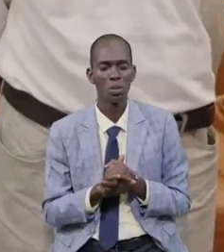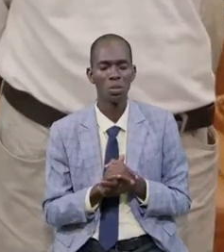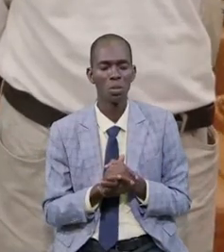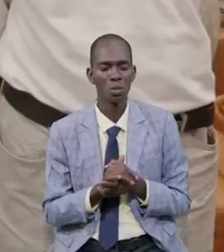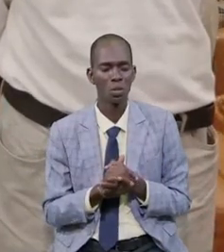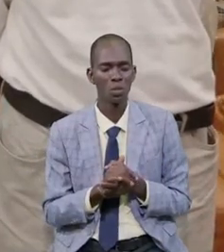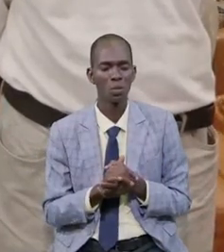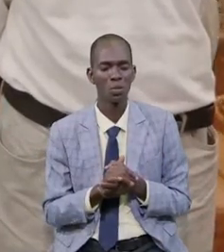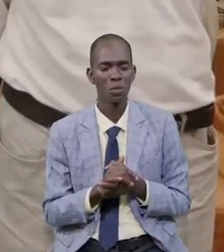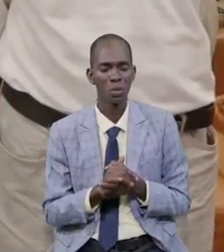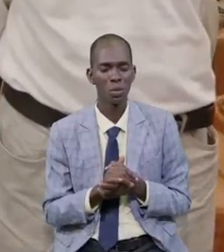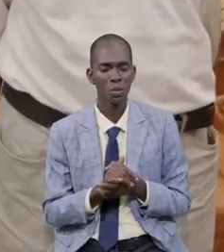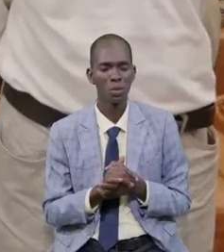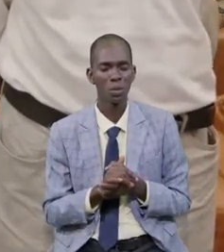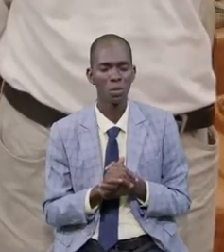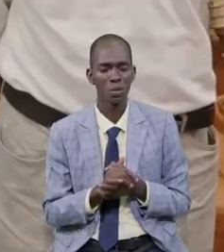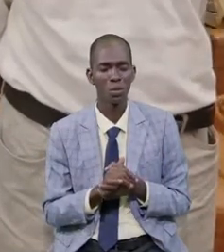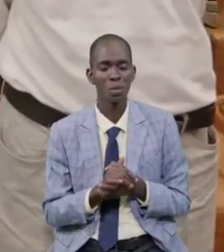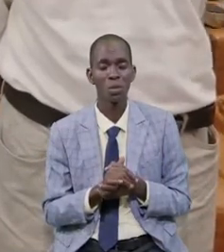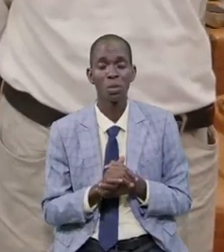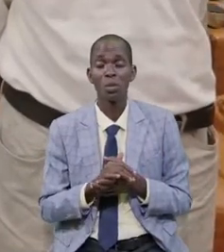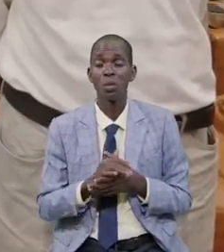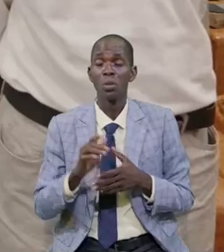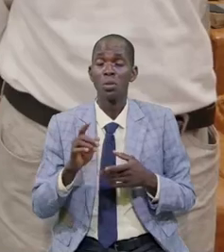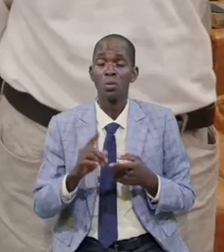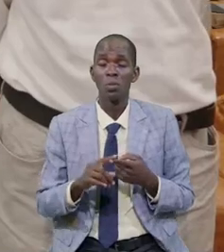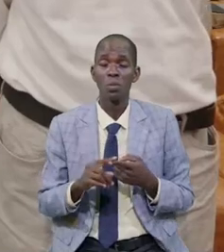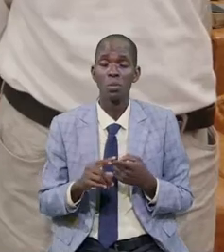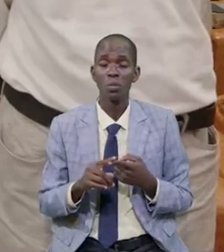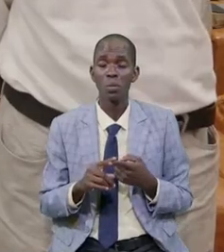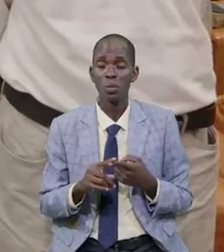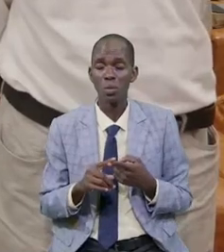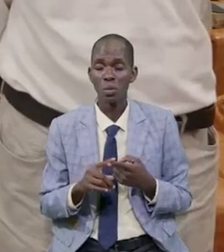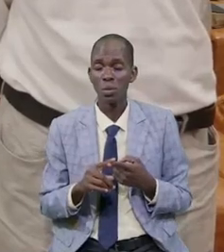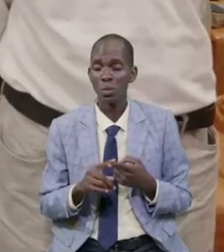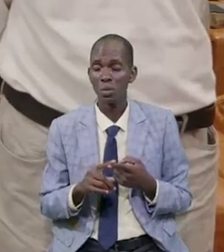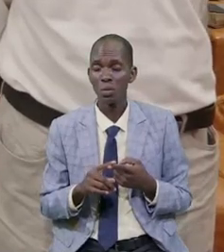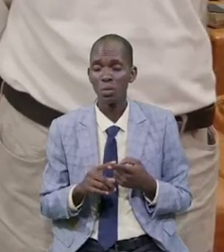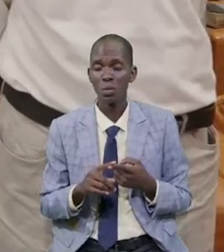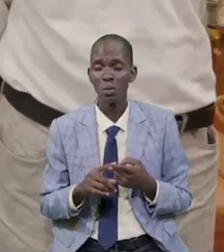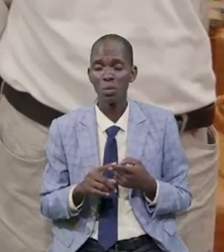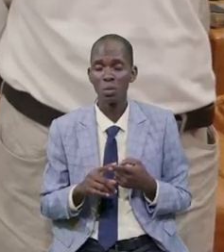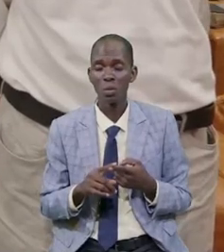âme? Si le Seigneur n'est pas au contrôle de votre cœur,